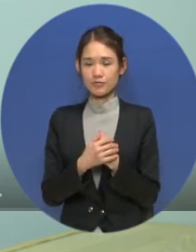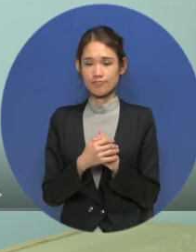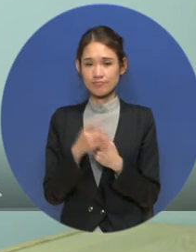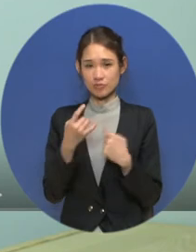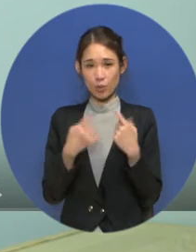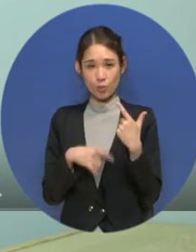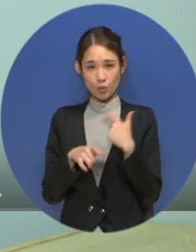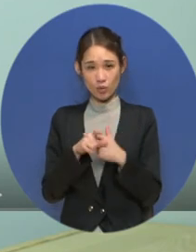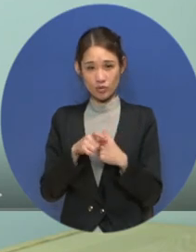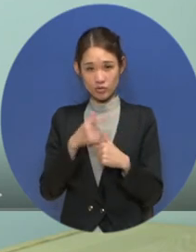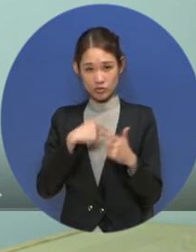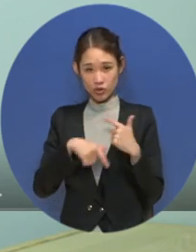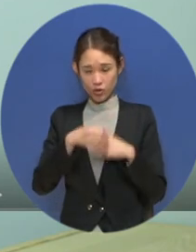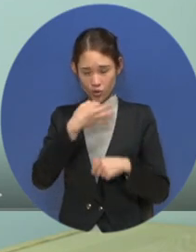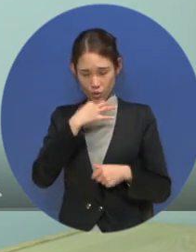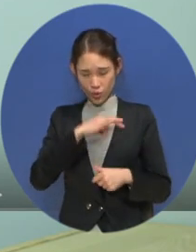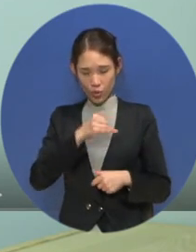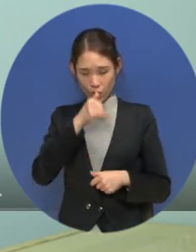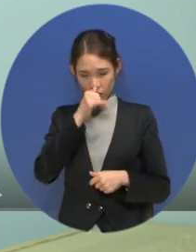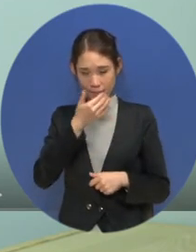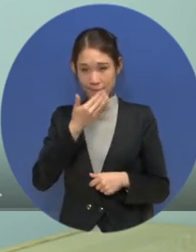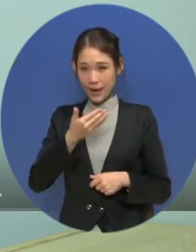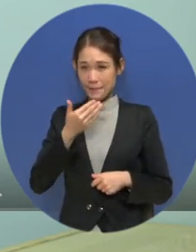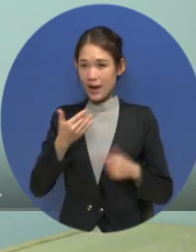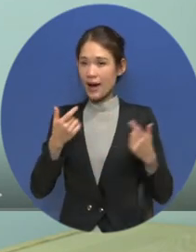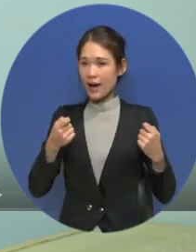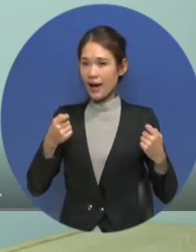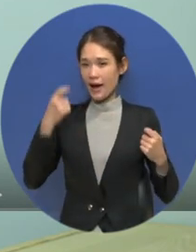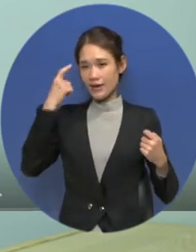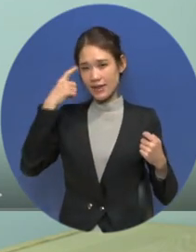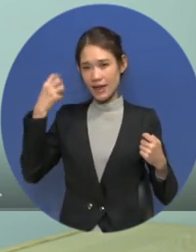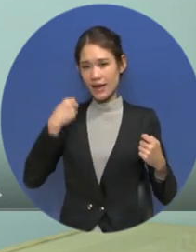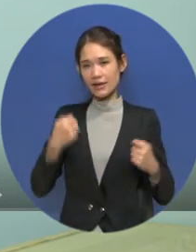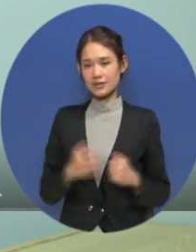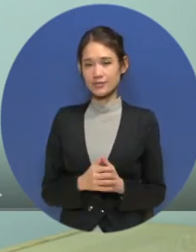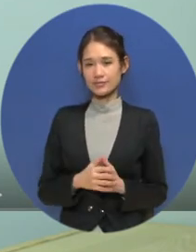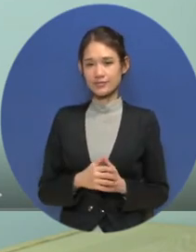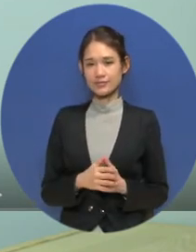그보다 지금처럼 큰 효과를 볼 수 있을 거라고 생각합니다.